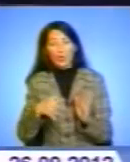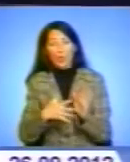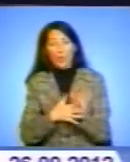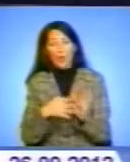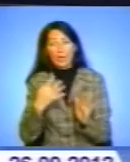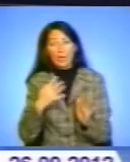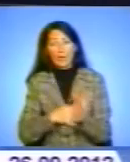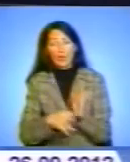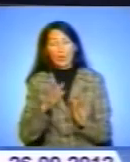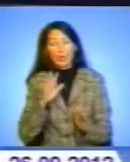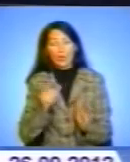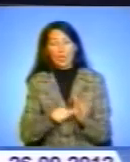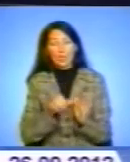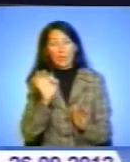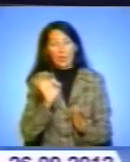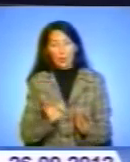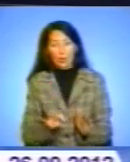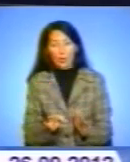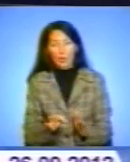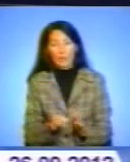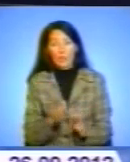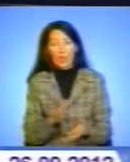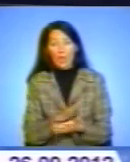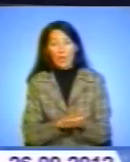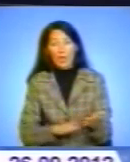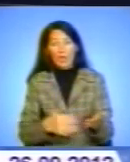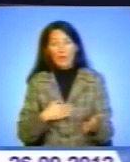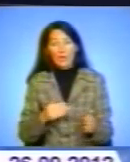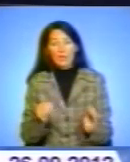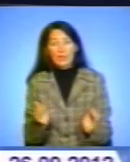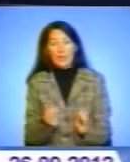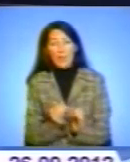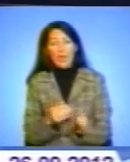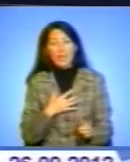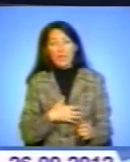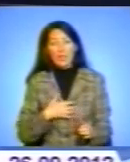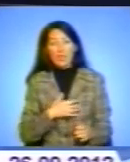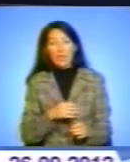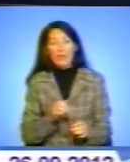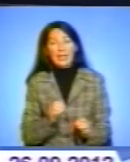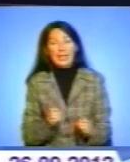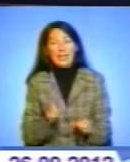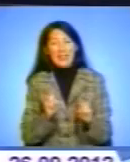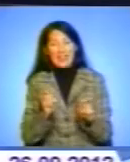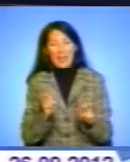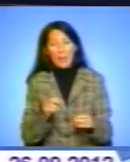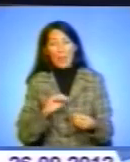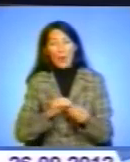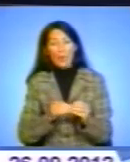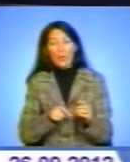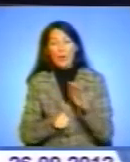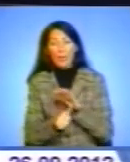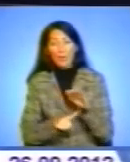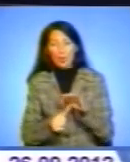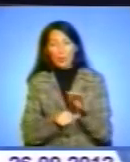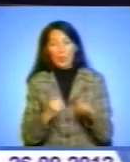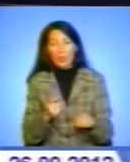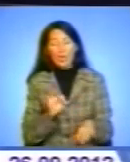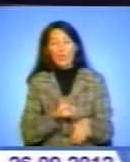Далі більшої. Ну і далі в нас не менш важливі теми. Проблема безробіття – одна із найболючіших в